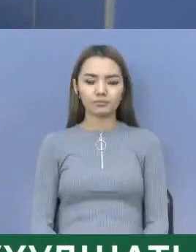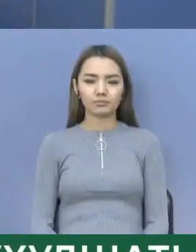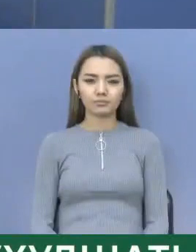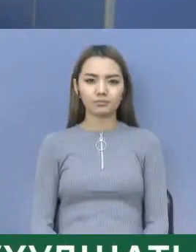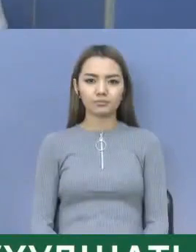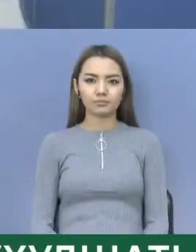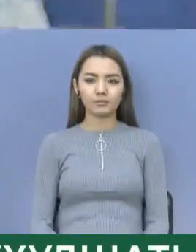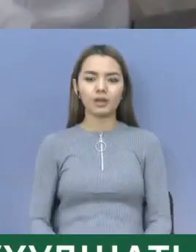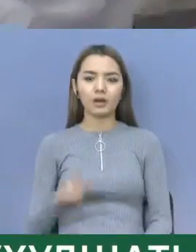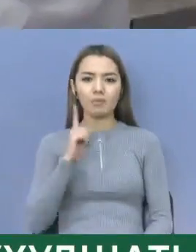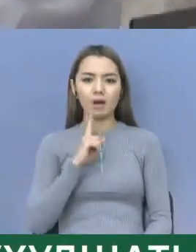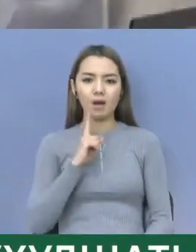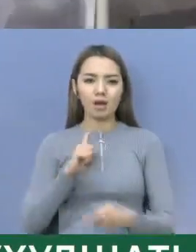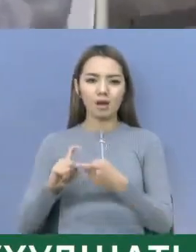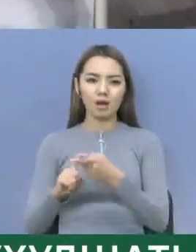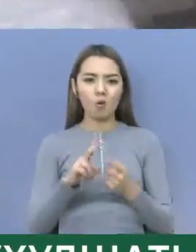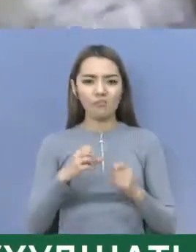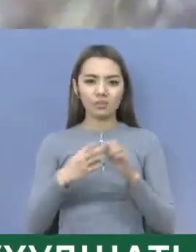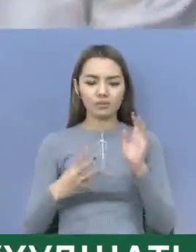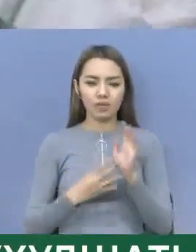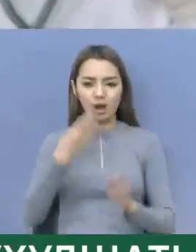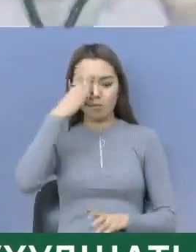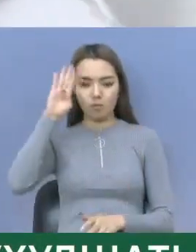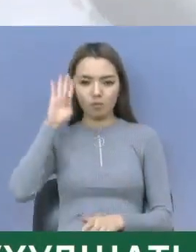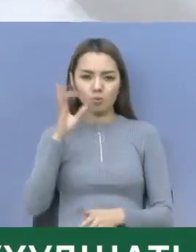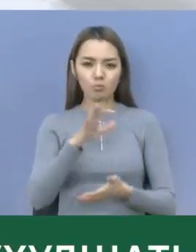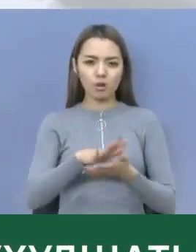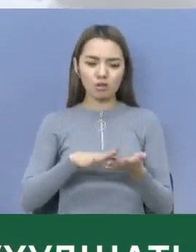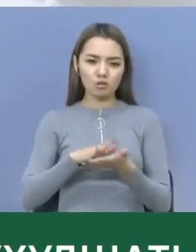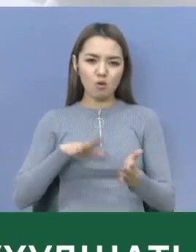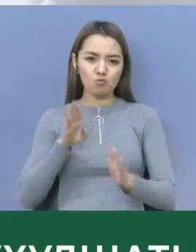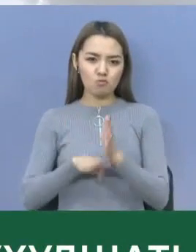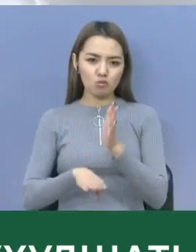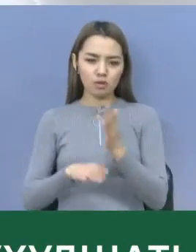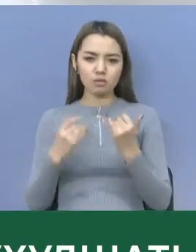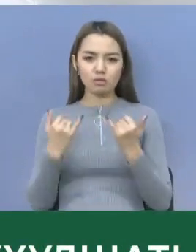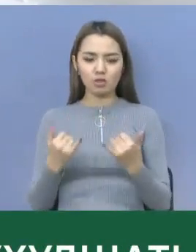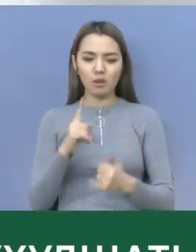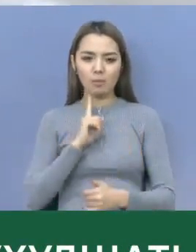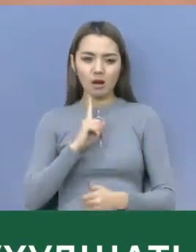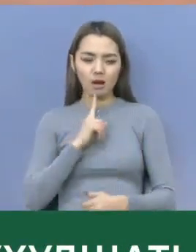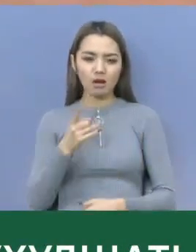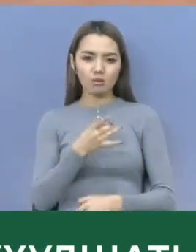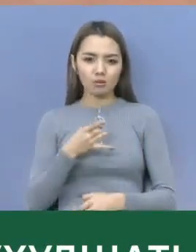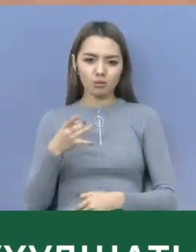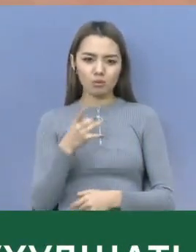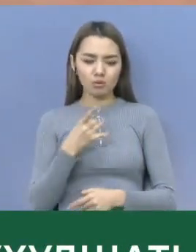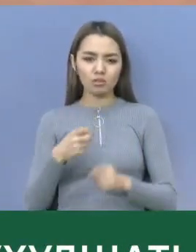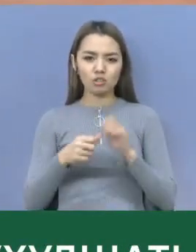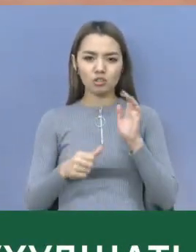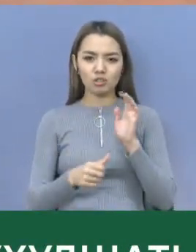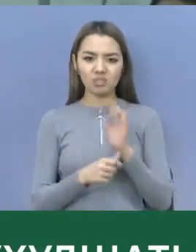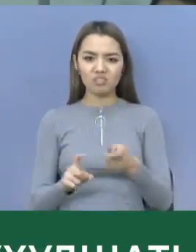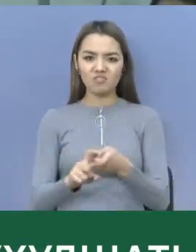Эпидемиологическая ситуация по COVID-19 в Акмолинской области продолжает ухудшаться. В настоящее время на территории региона развернуто